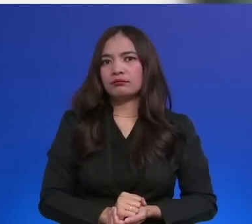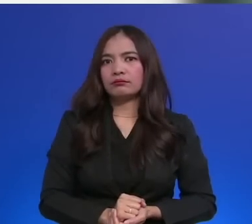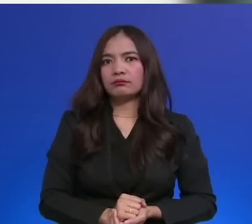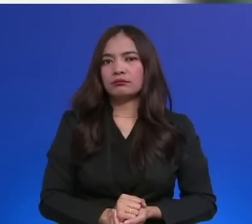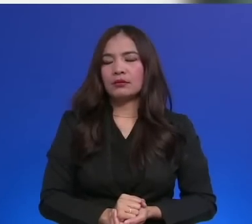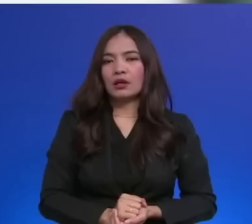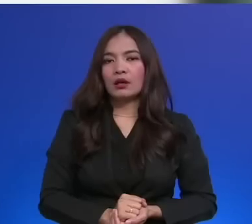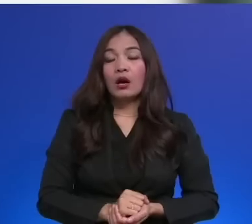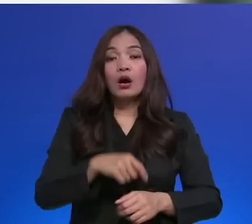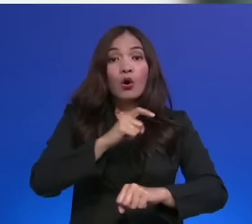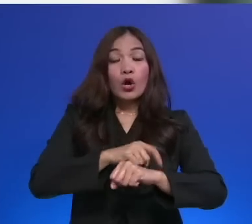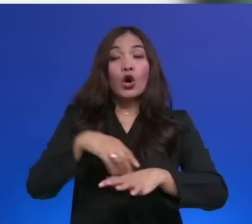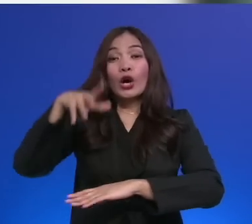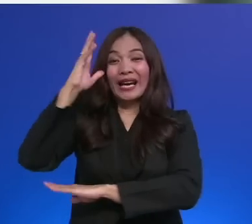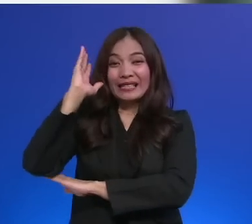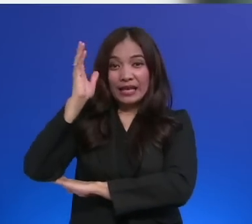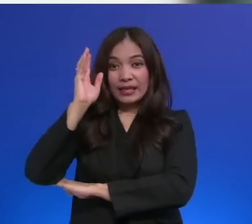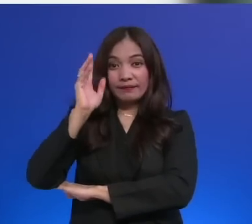Di dalam kesaksiannya ya,